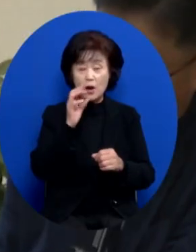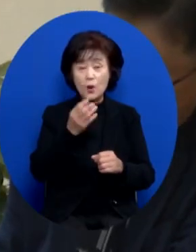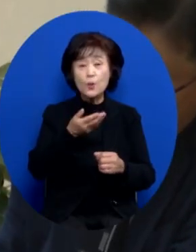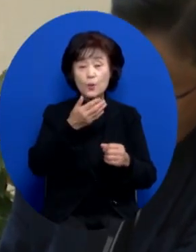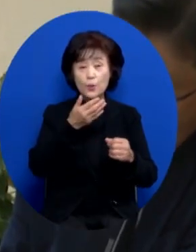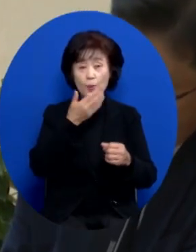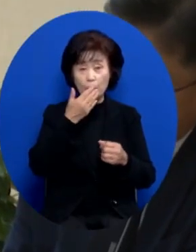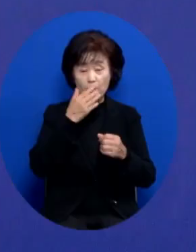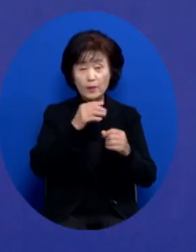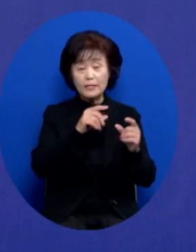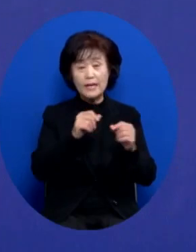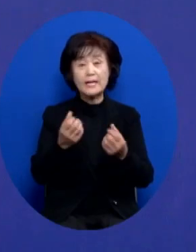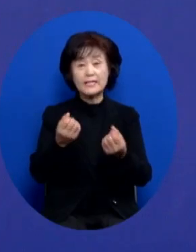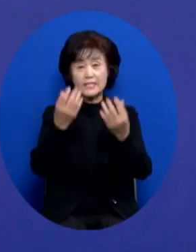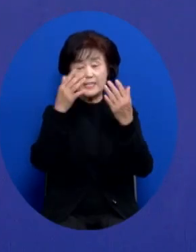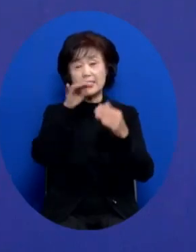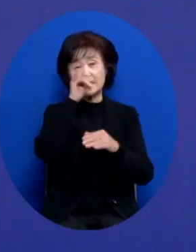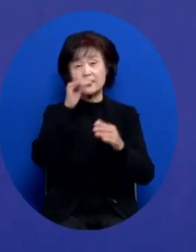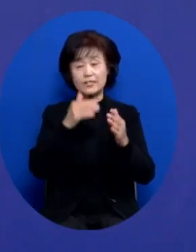진행됐습니다.